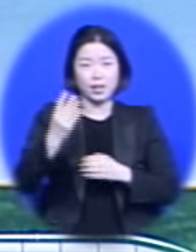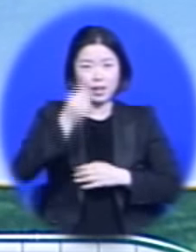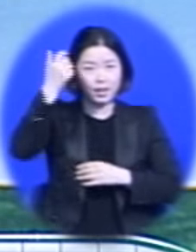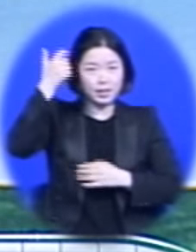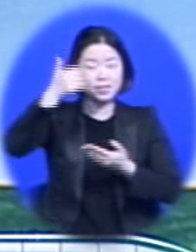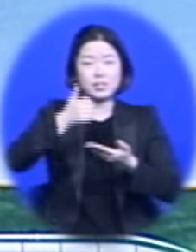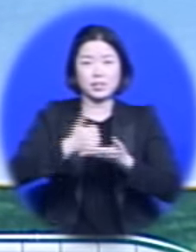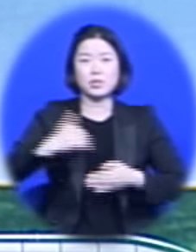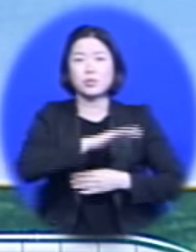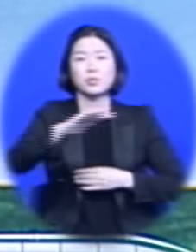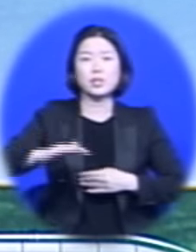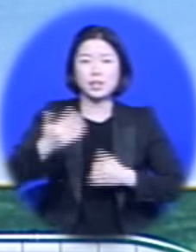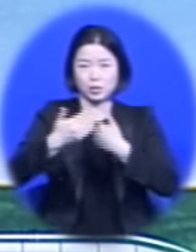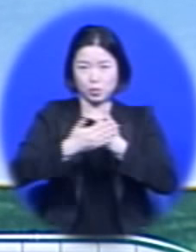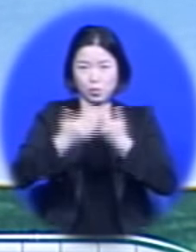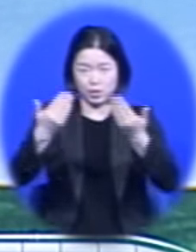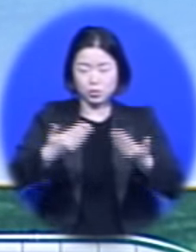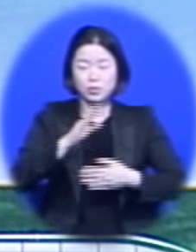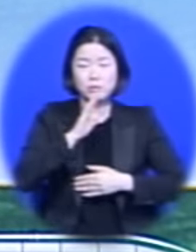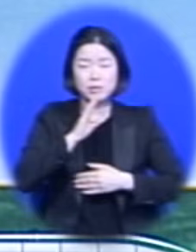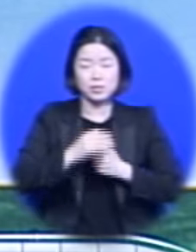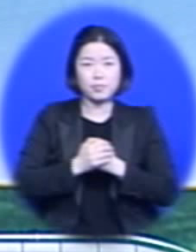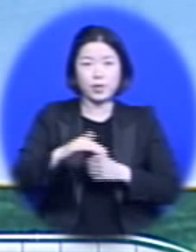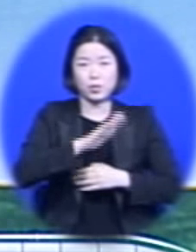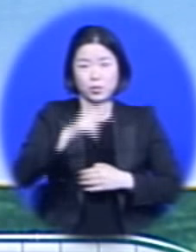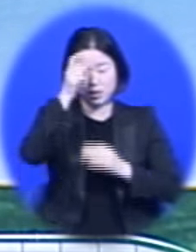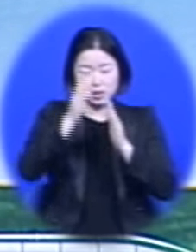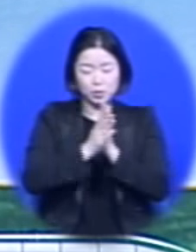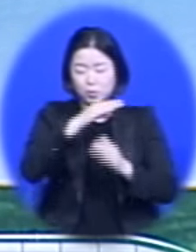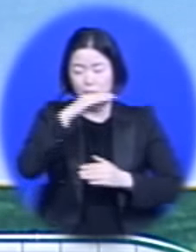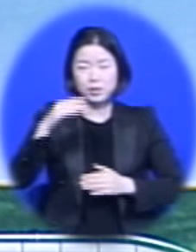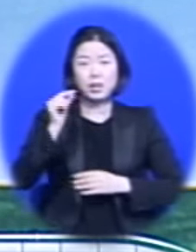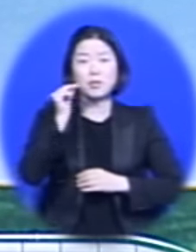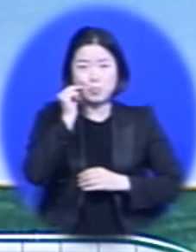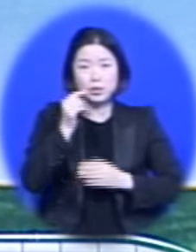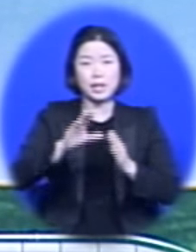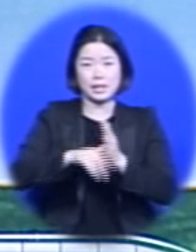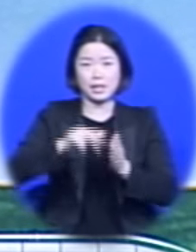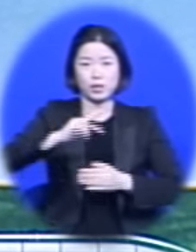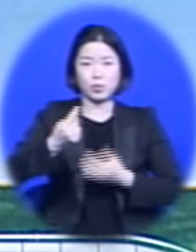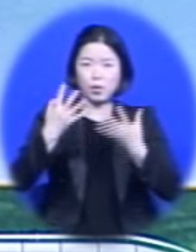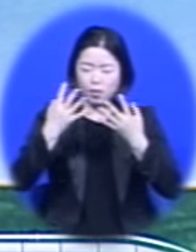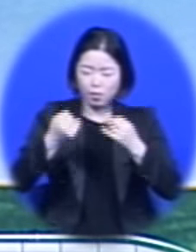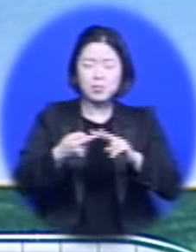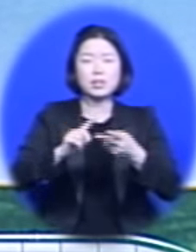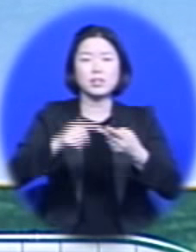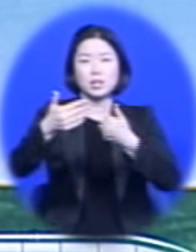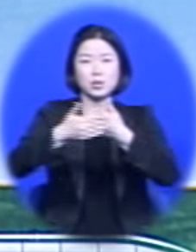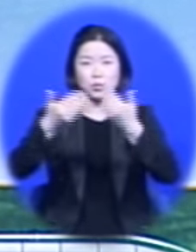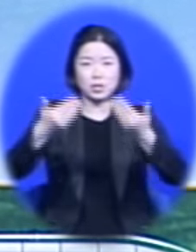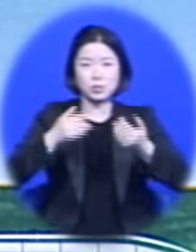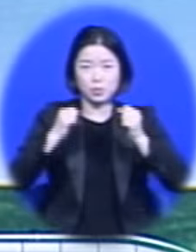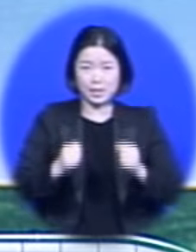성령께서 우리를 도와주세요. 우리가 기도를 제대로 못할 때도 우리를 얼마든지 도와주세요.